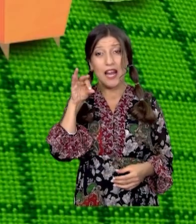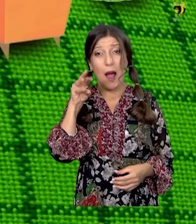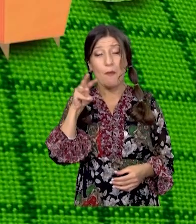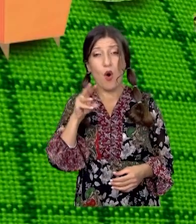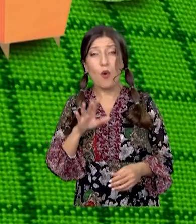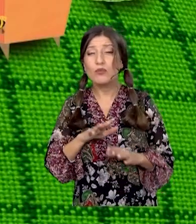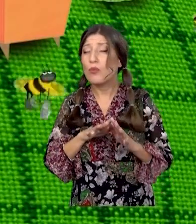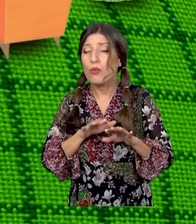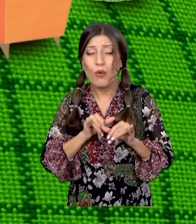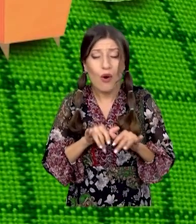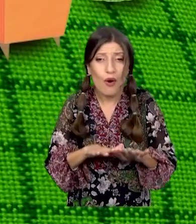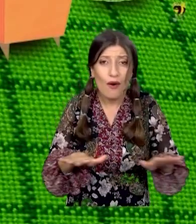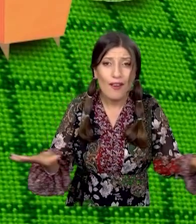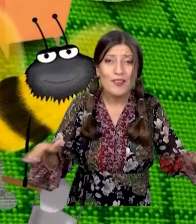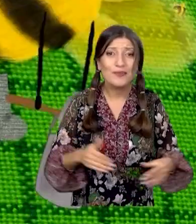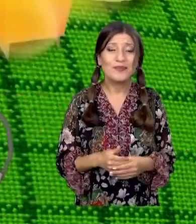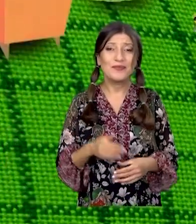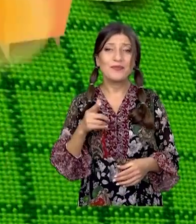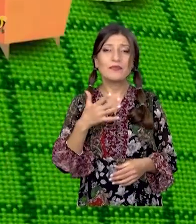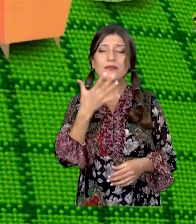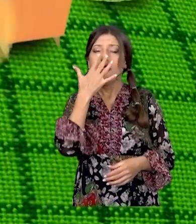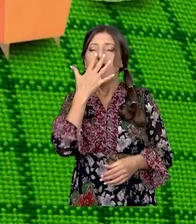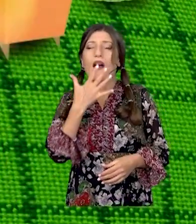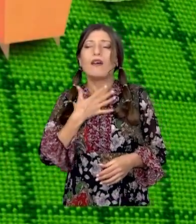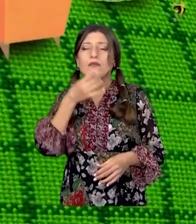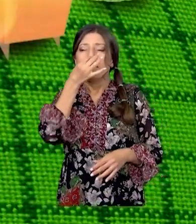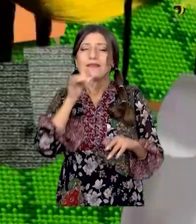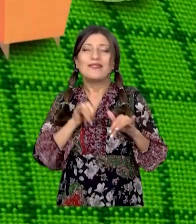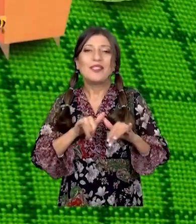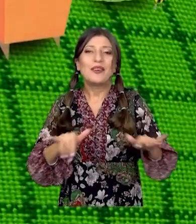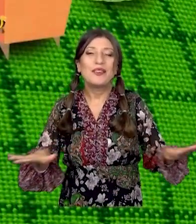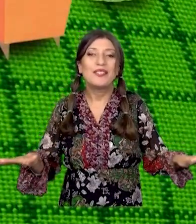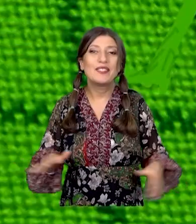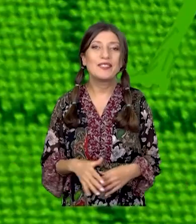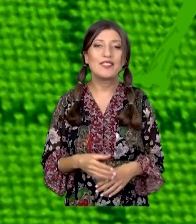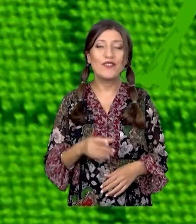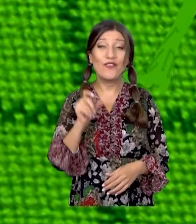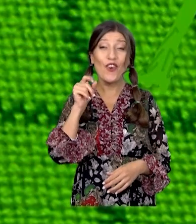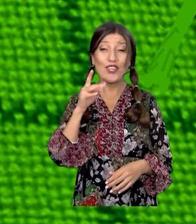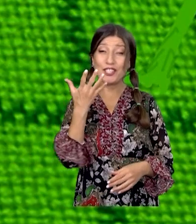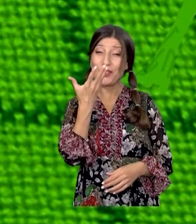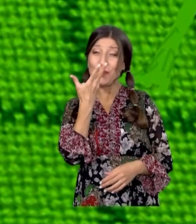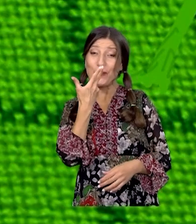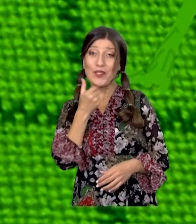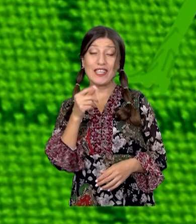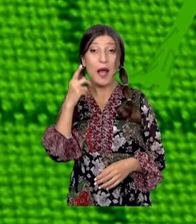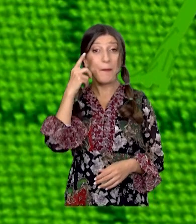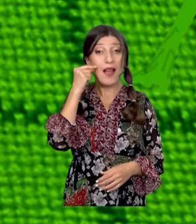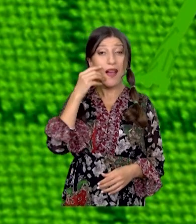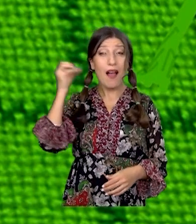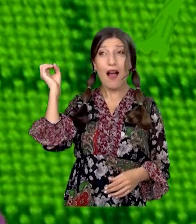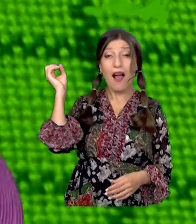մեղրամոմ է ամենուր, հետակում անուշաբու, ոսկ է գույն է